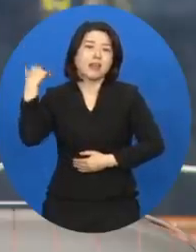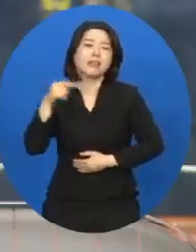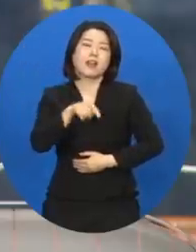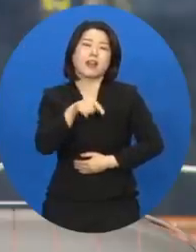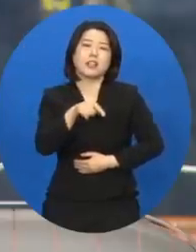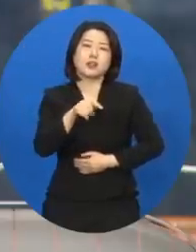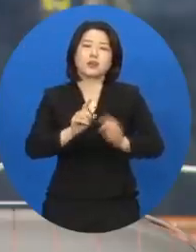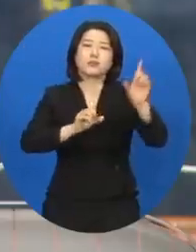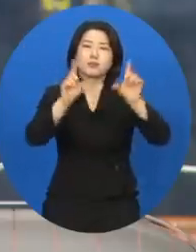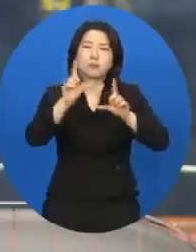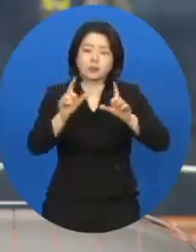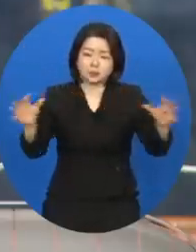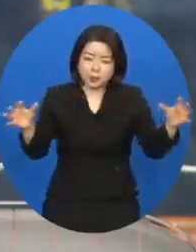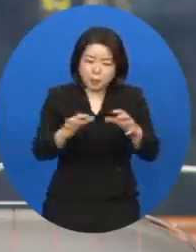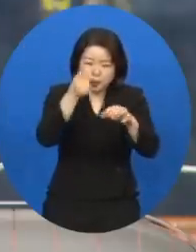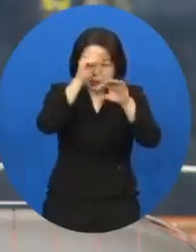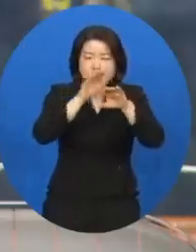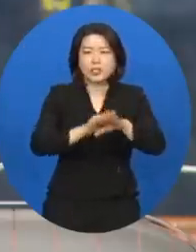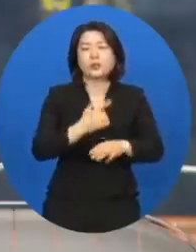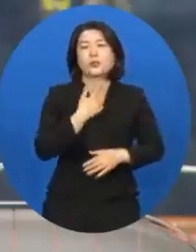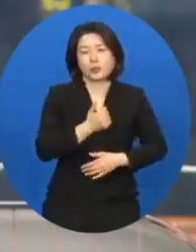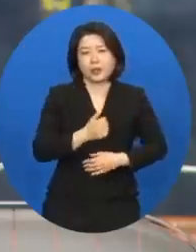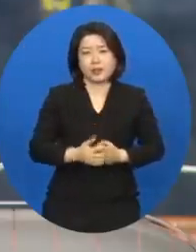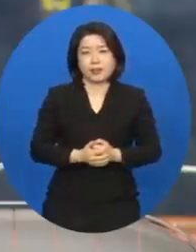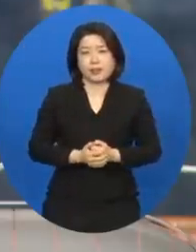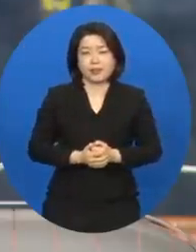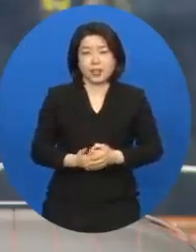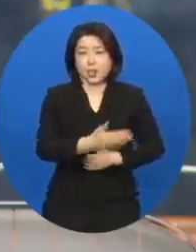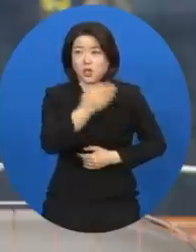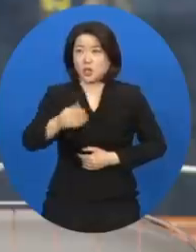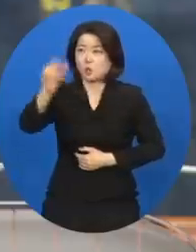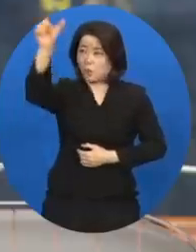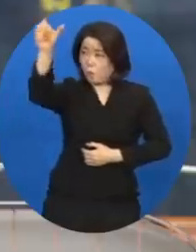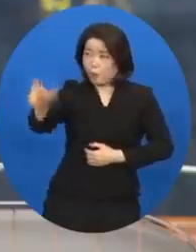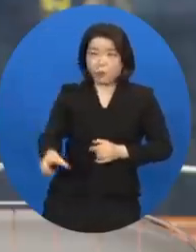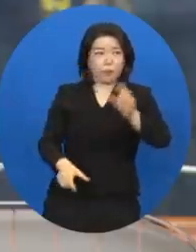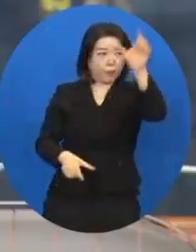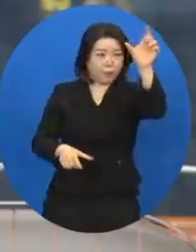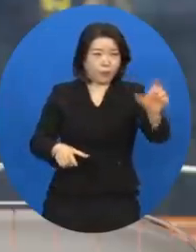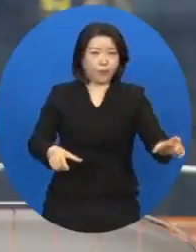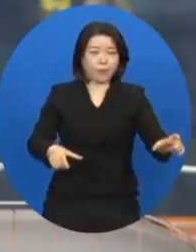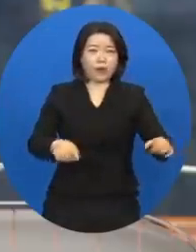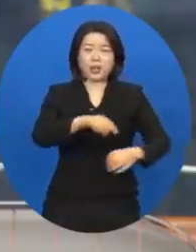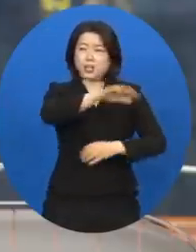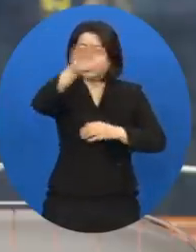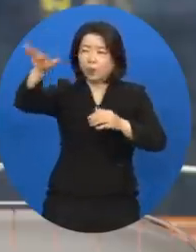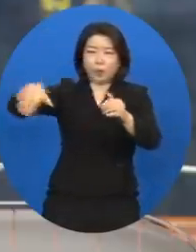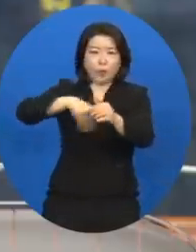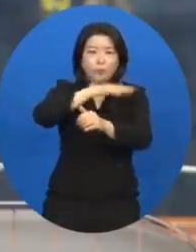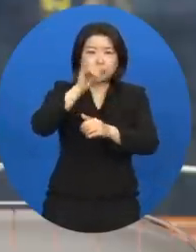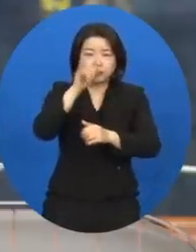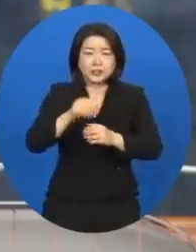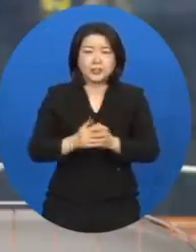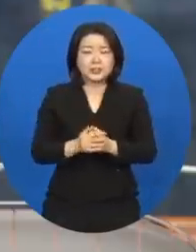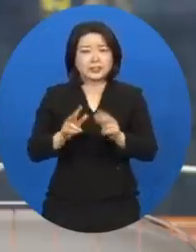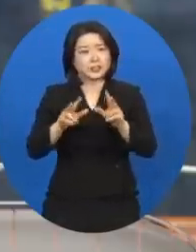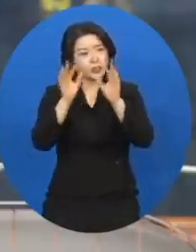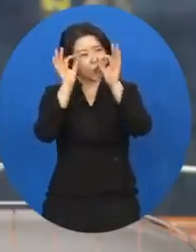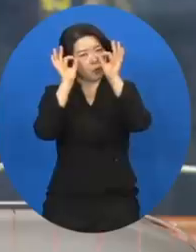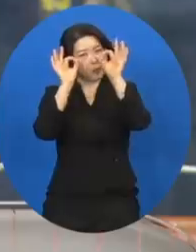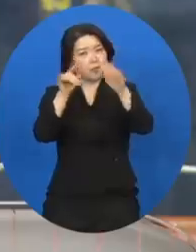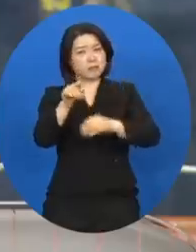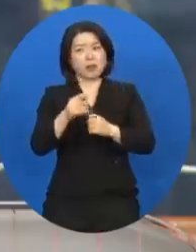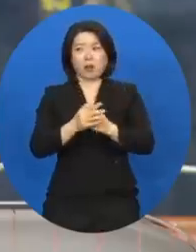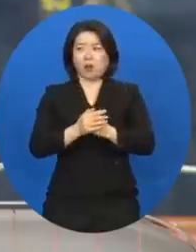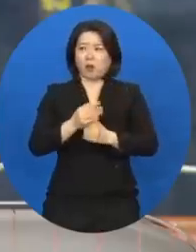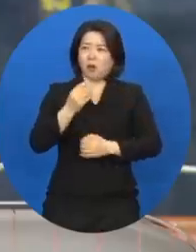했었고요. 여러분 앞에 보이는 현수막처럼 저런 분위기에 지금 보기에는